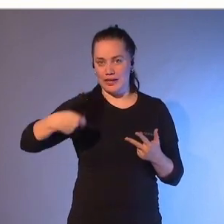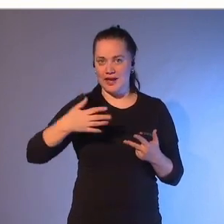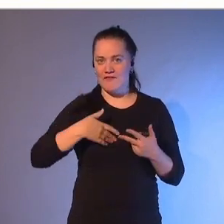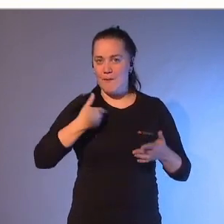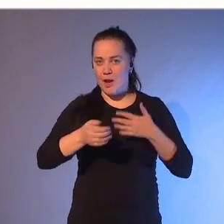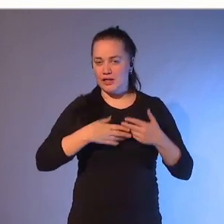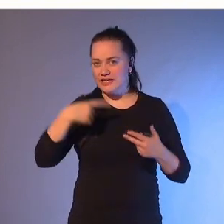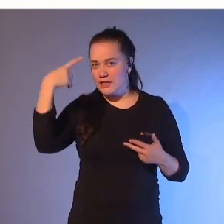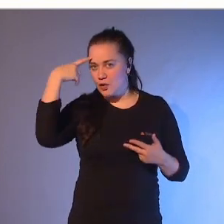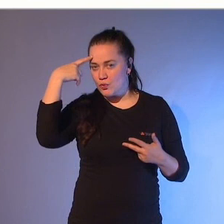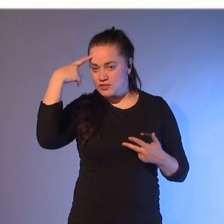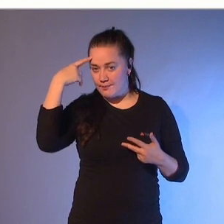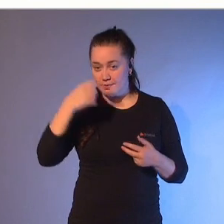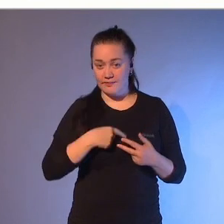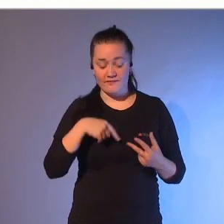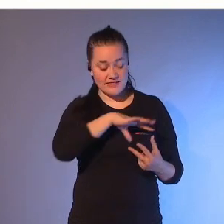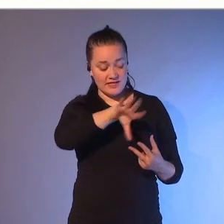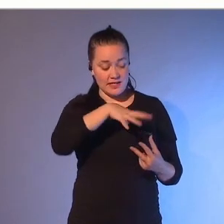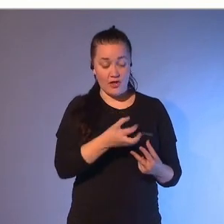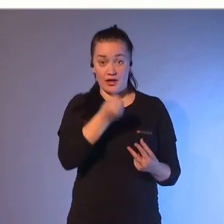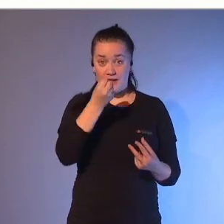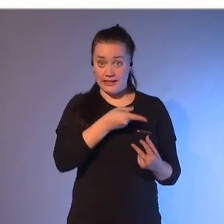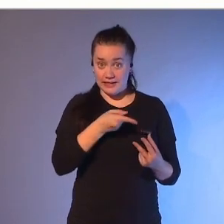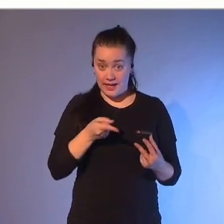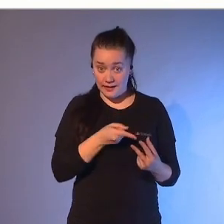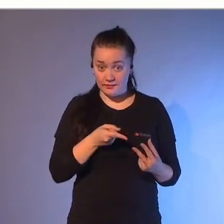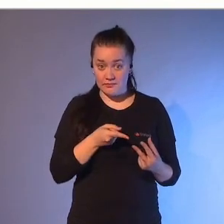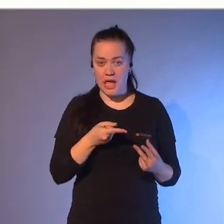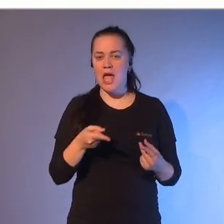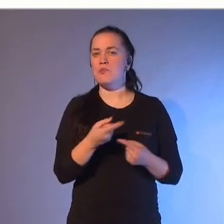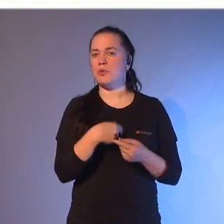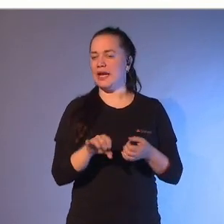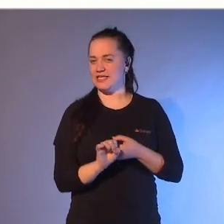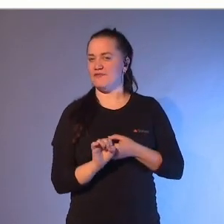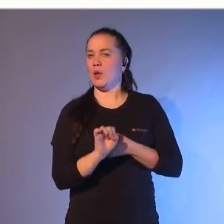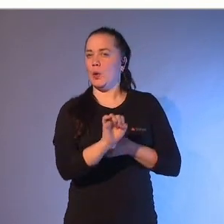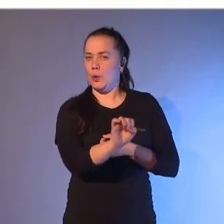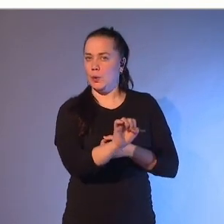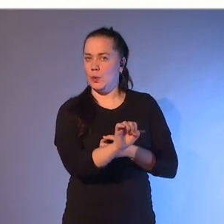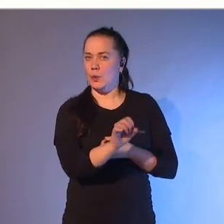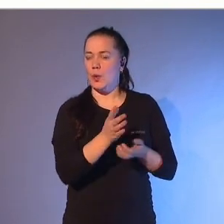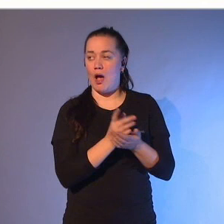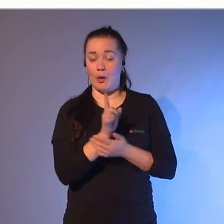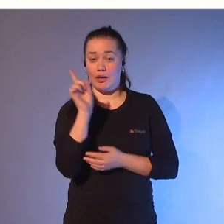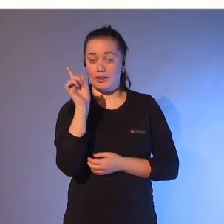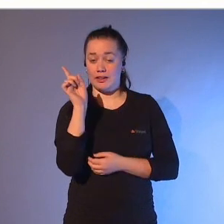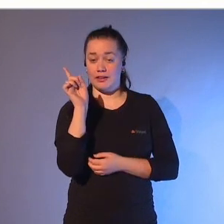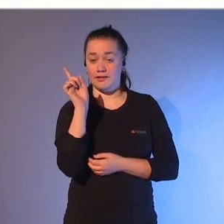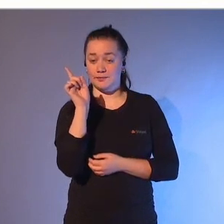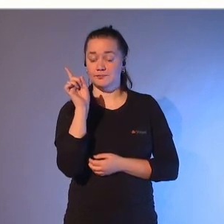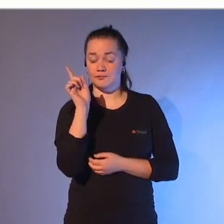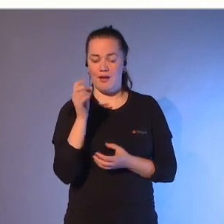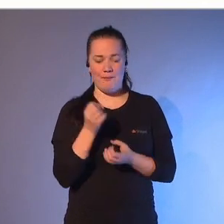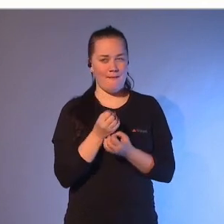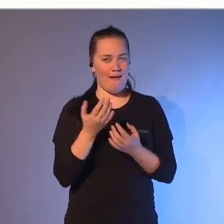klokskap. Tar vi tak i det, så kan det være at vi unngår akkurat det som